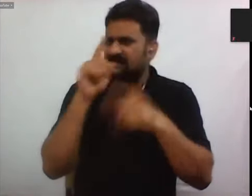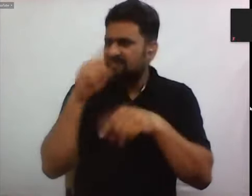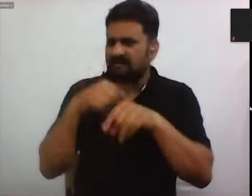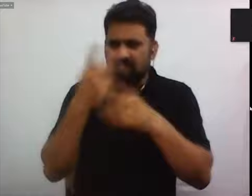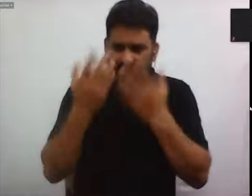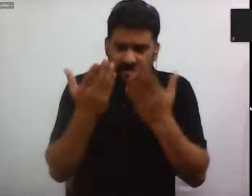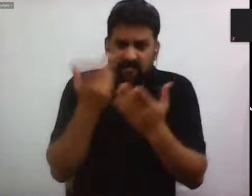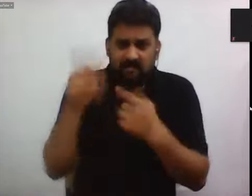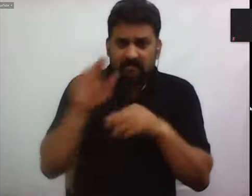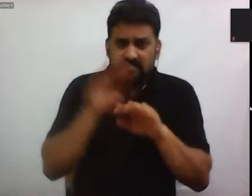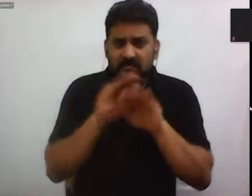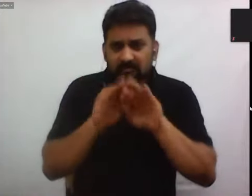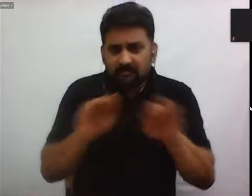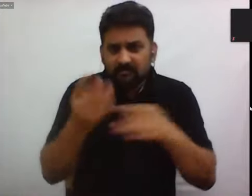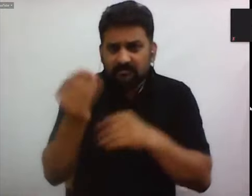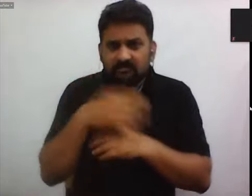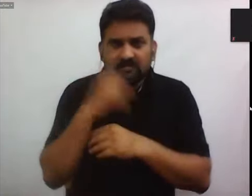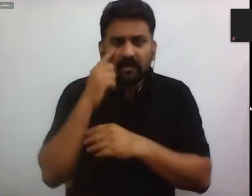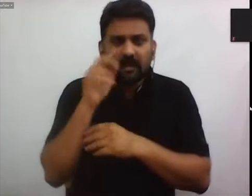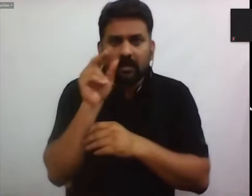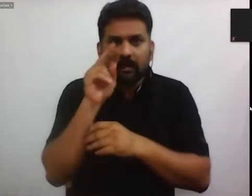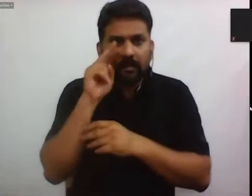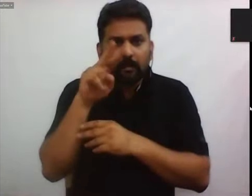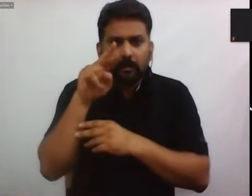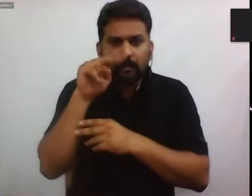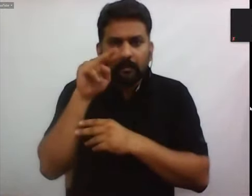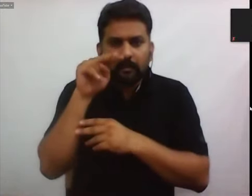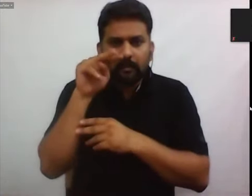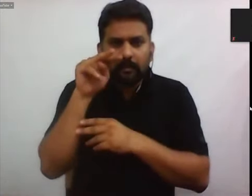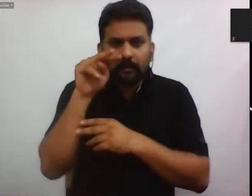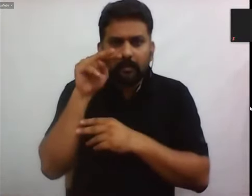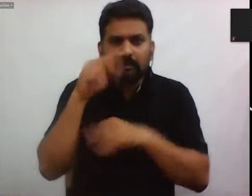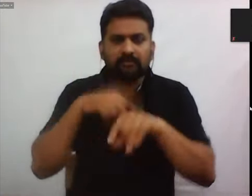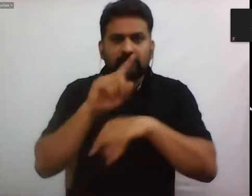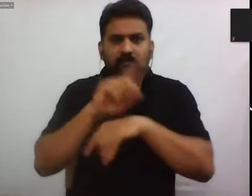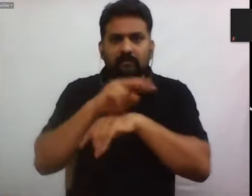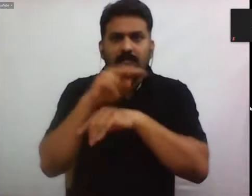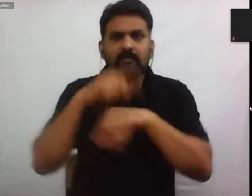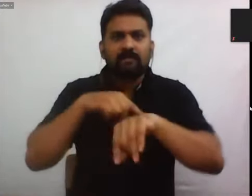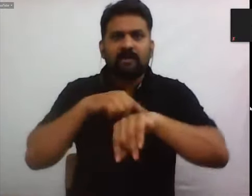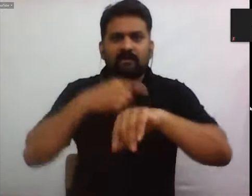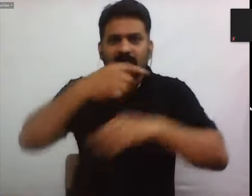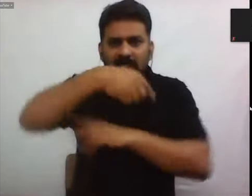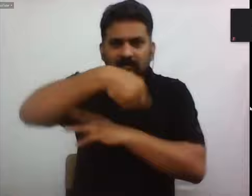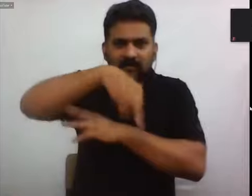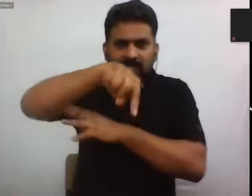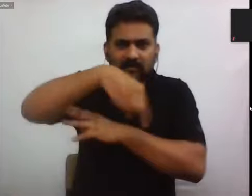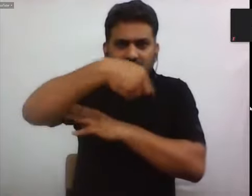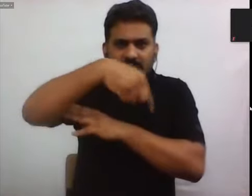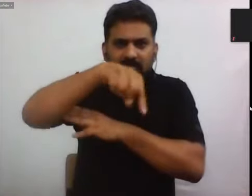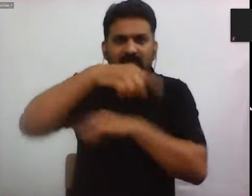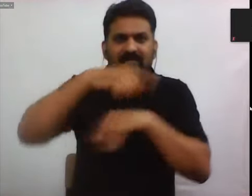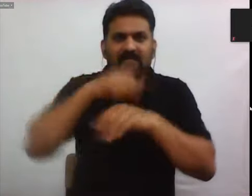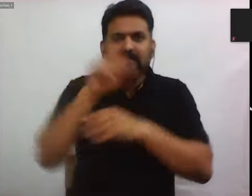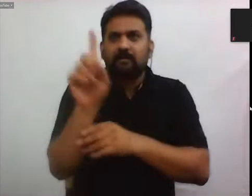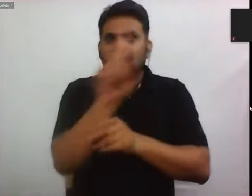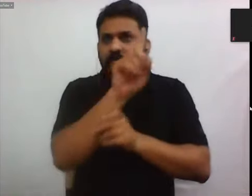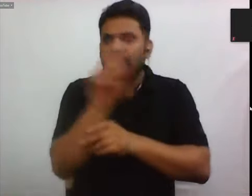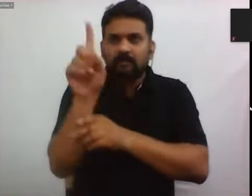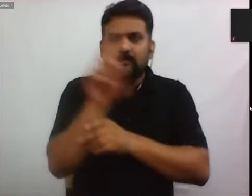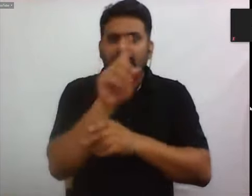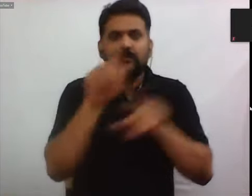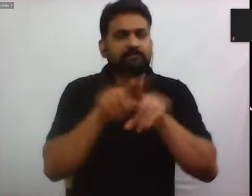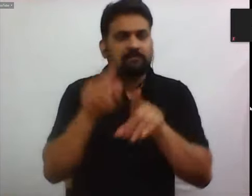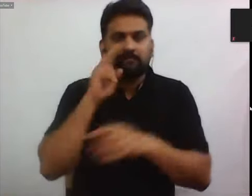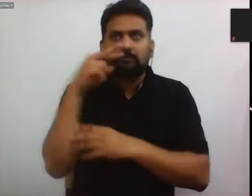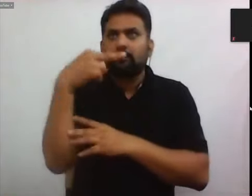होगा बच्चों का आंख हिलता है, जो हमारे क्लॉक के पेंडुलम होता है ना उसके जैसे आंख हिलता है,